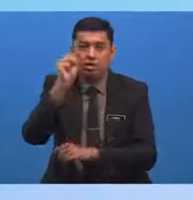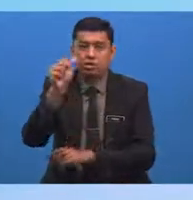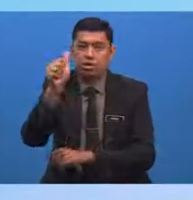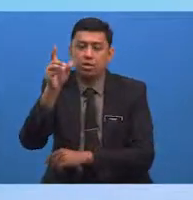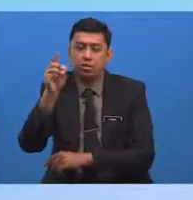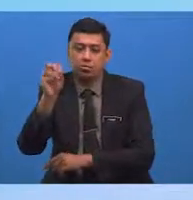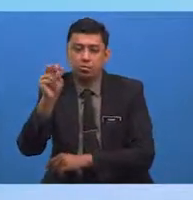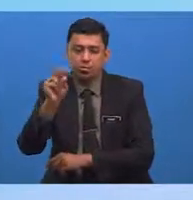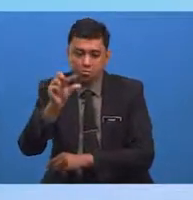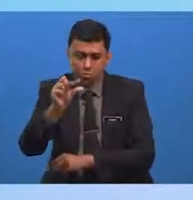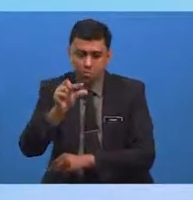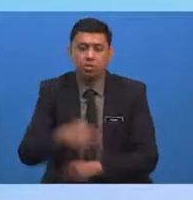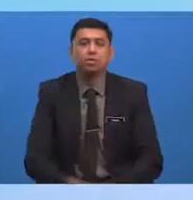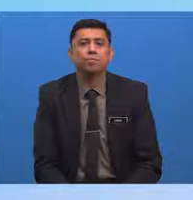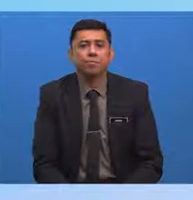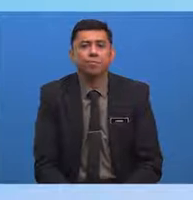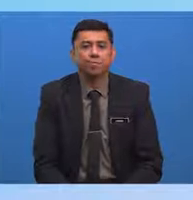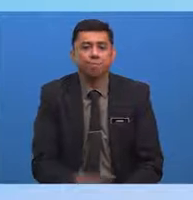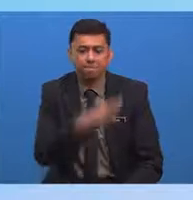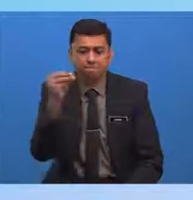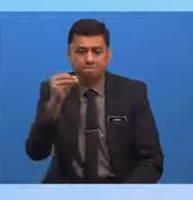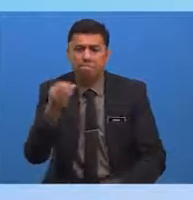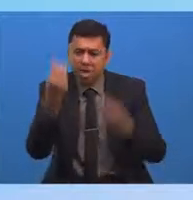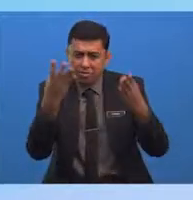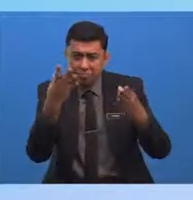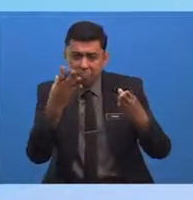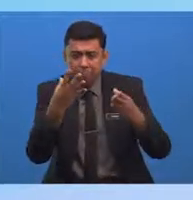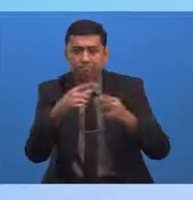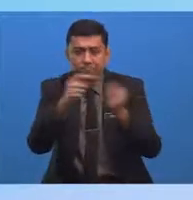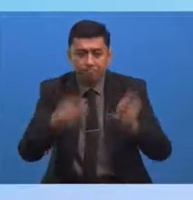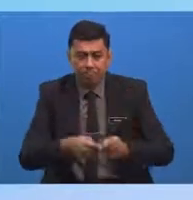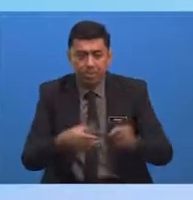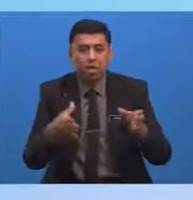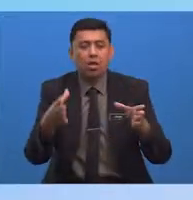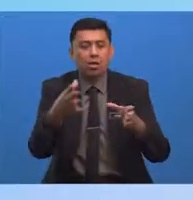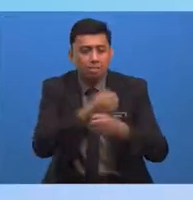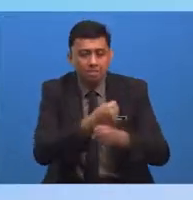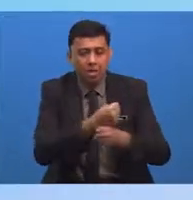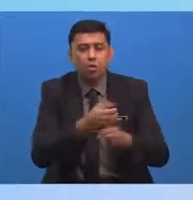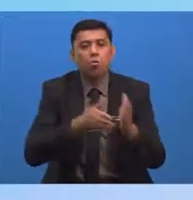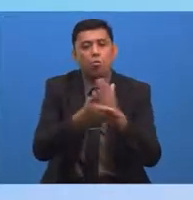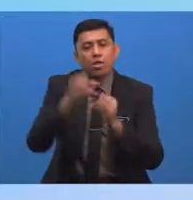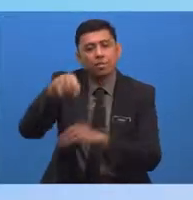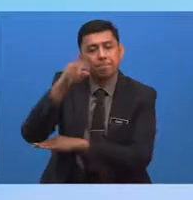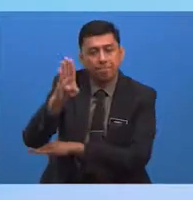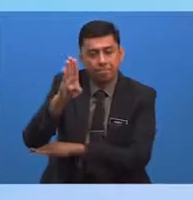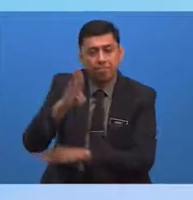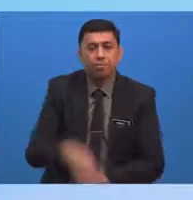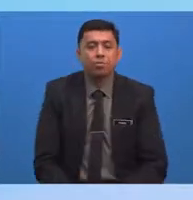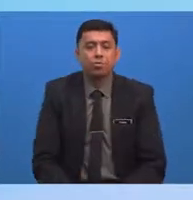Sadong, Batang Lupar, Sari Bas dan Kalaka berjaya diperoleh James Brooke. Pada